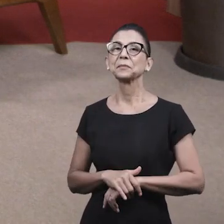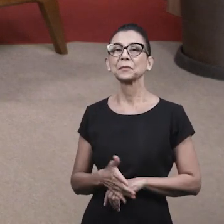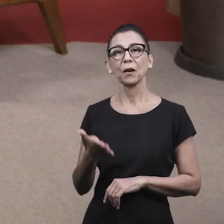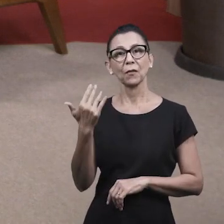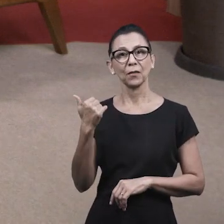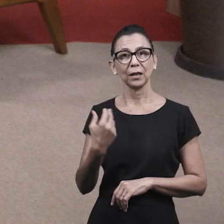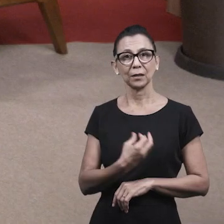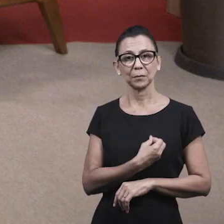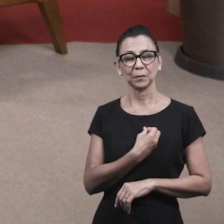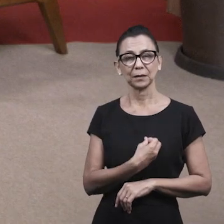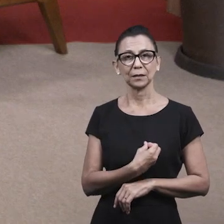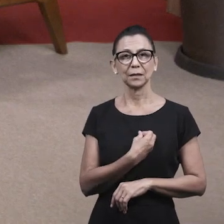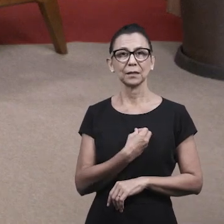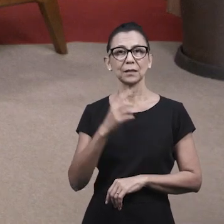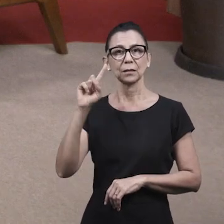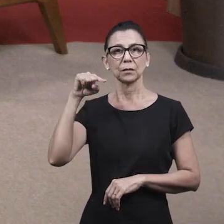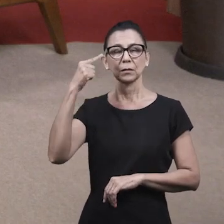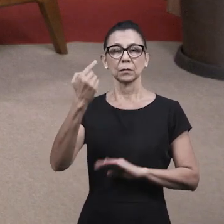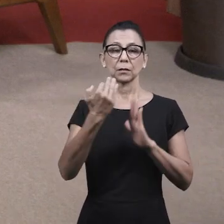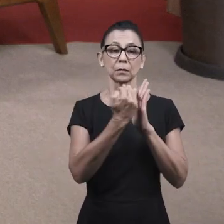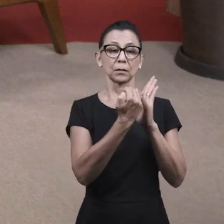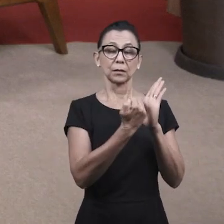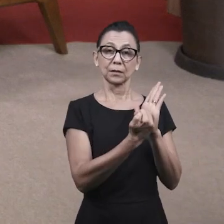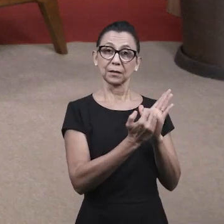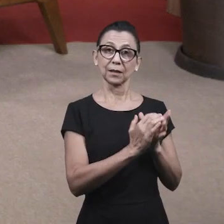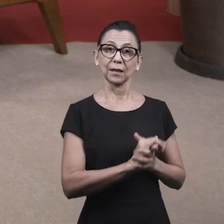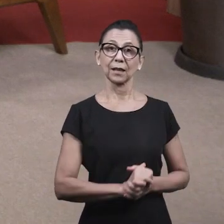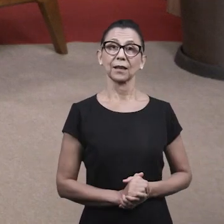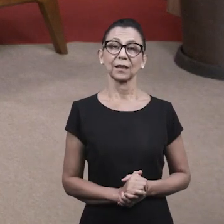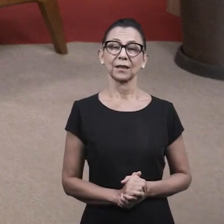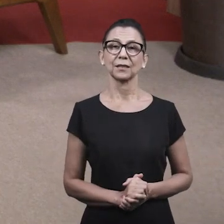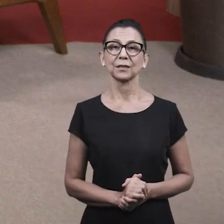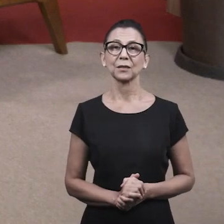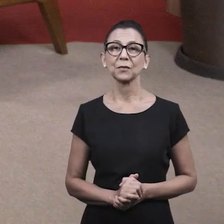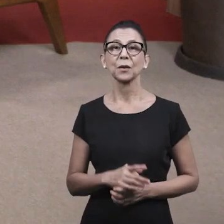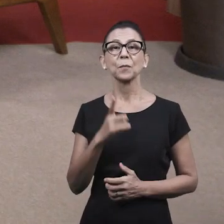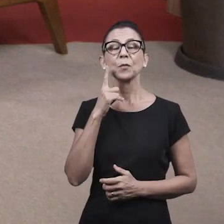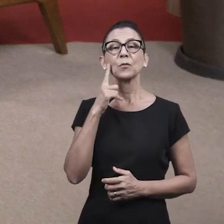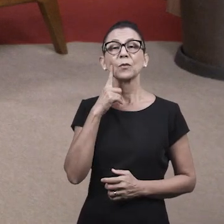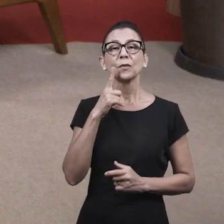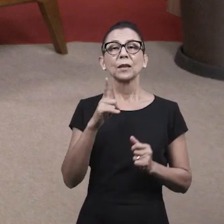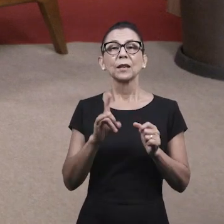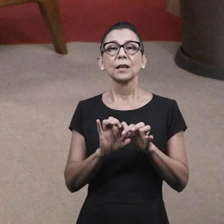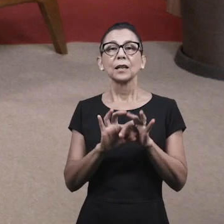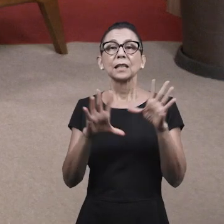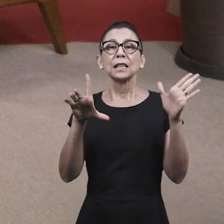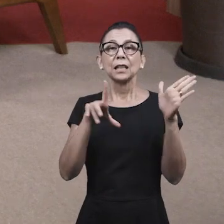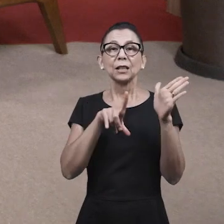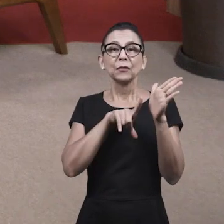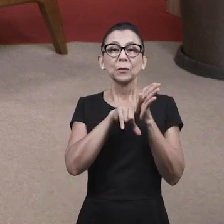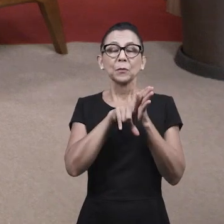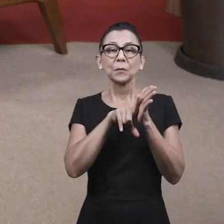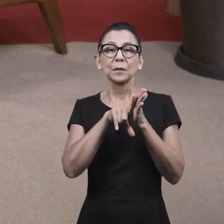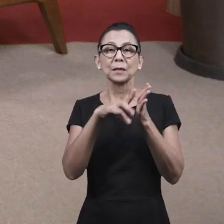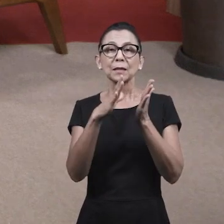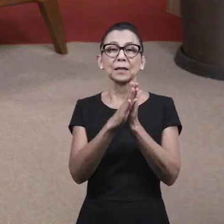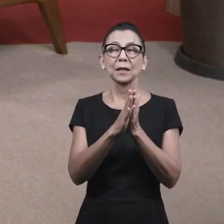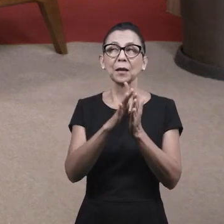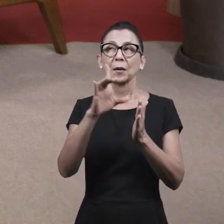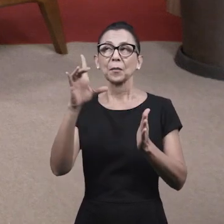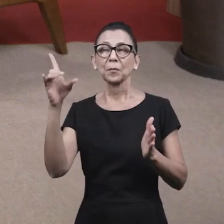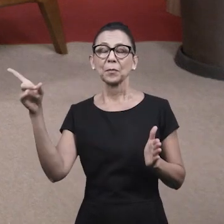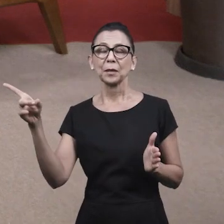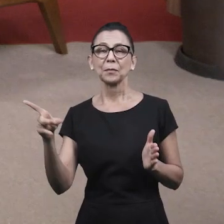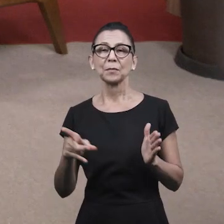l'écran, vous pouvez participer. Et pour la prochaine programmation, nous allons traiter de libre examen des Écritures, qui est un autre des principes de la réforme religieuse